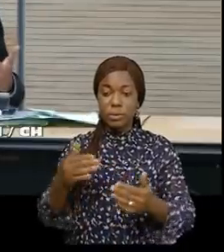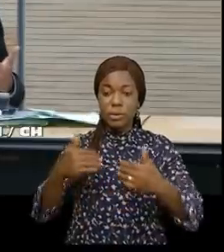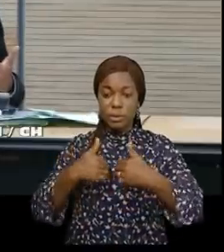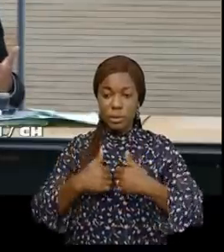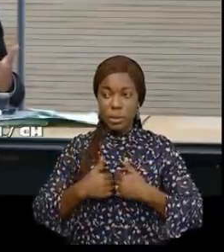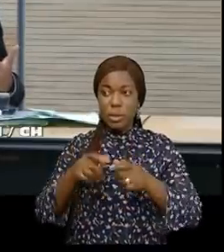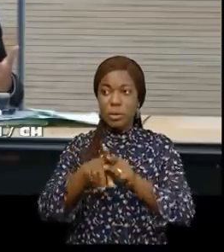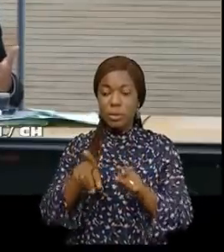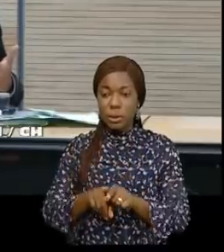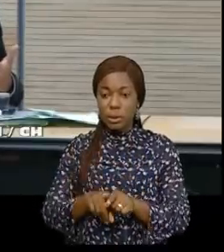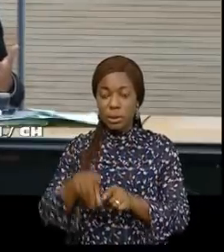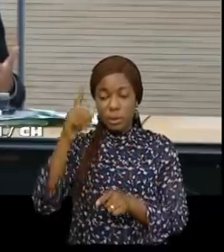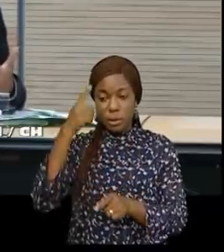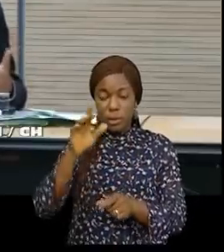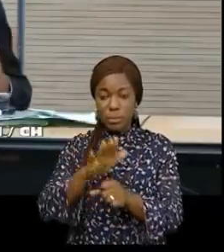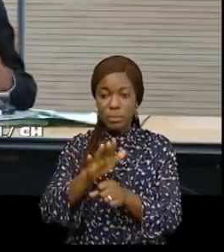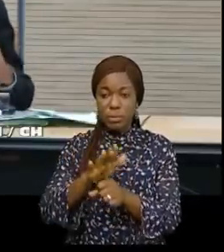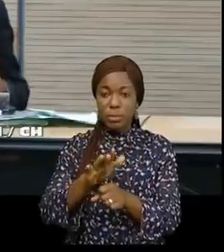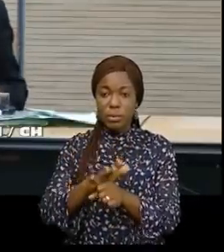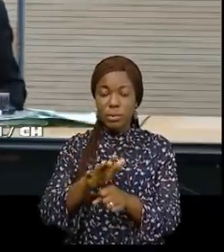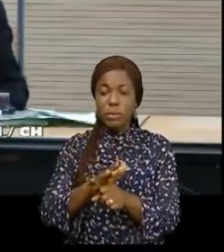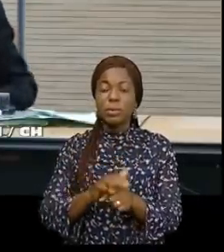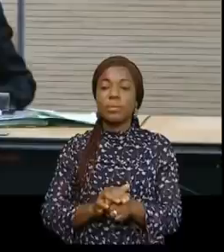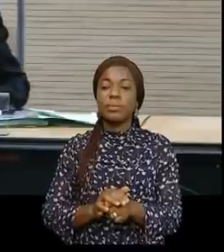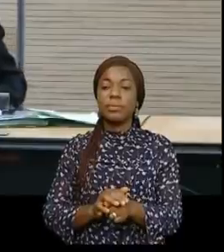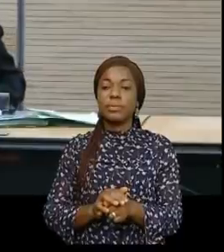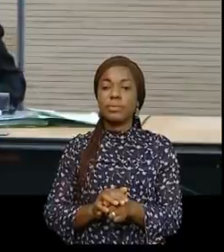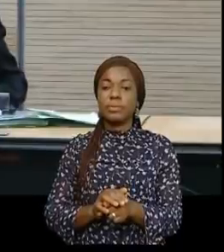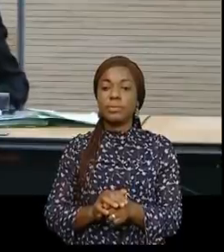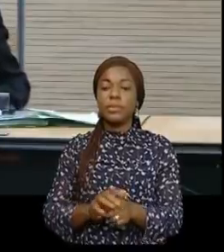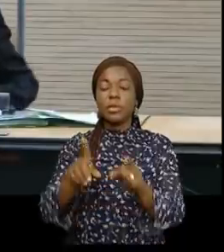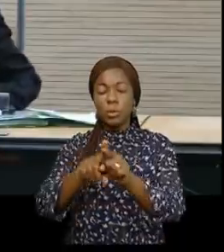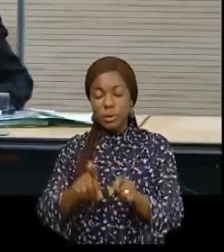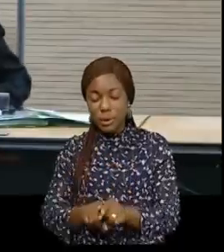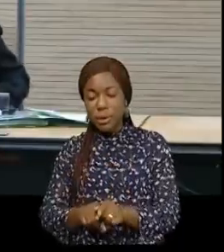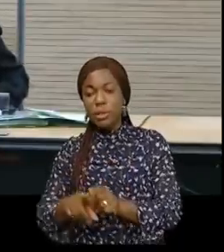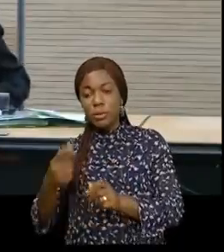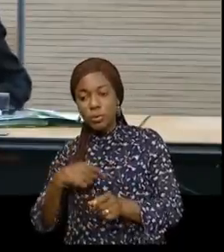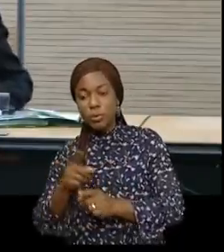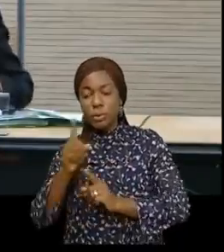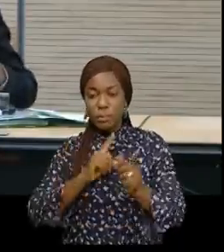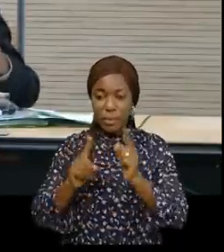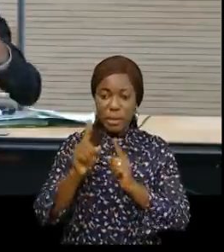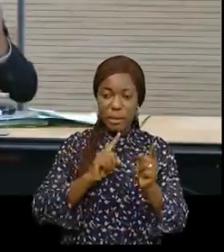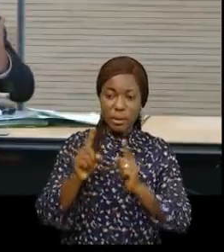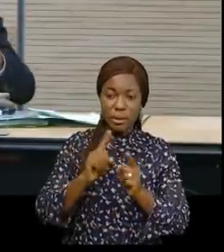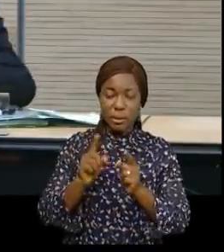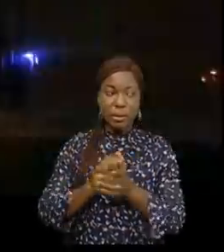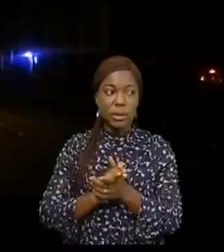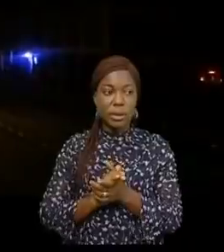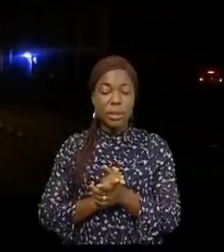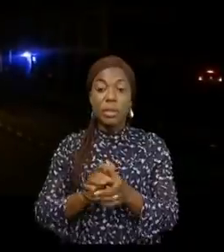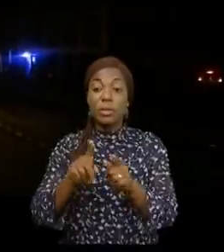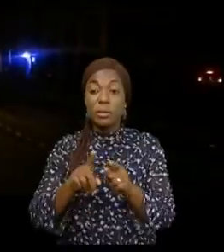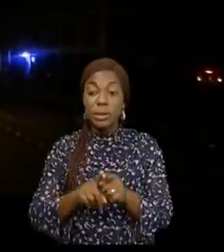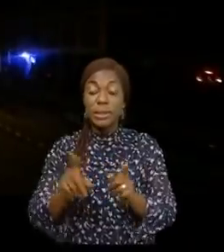parfois s'additionnent ou s'accumulent. Vous avez la pandémie, puis ensuite une catastrophe naturelle, puis ensuite encore d'autres problèmes qui peuvent vraiment créer des